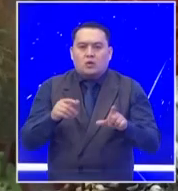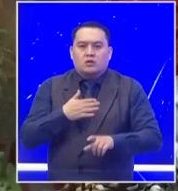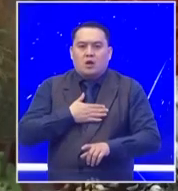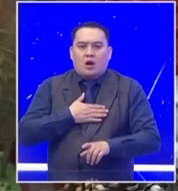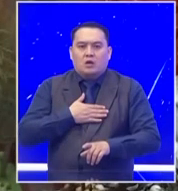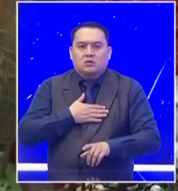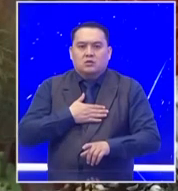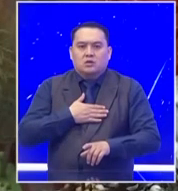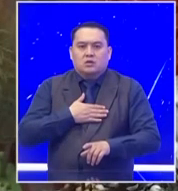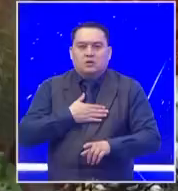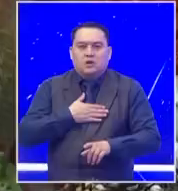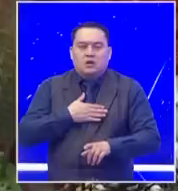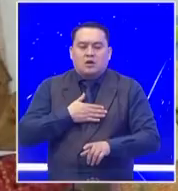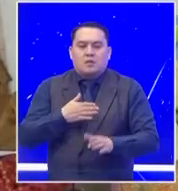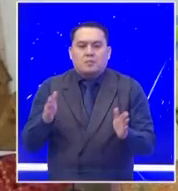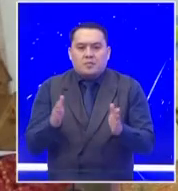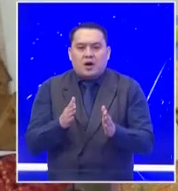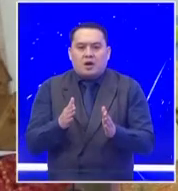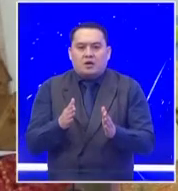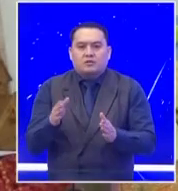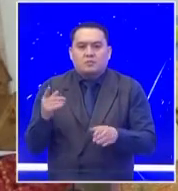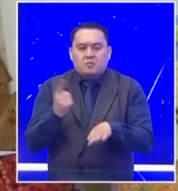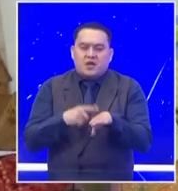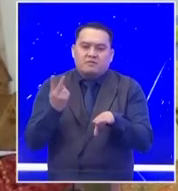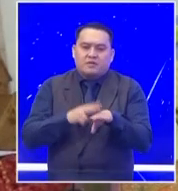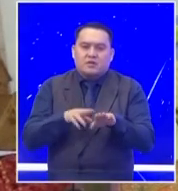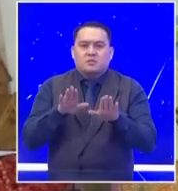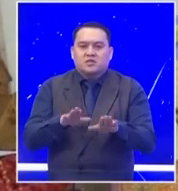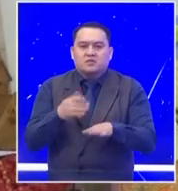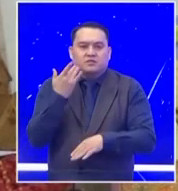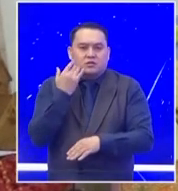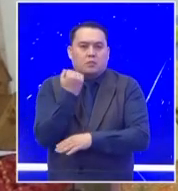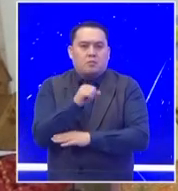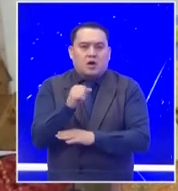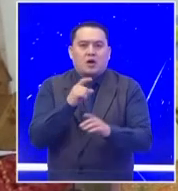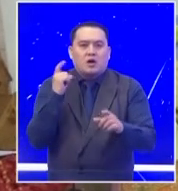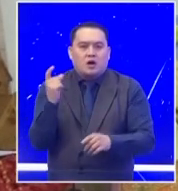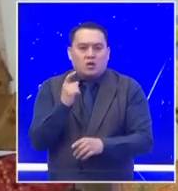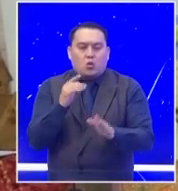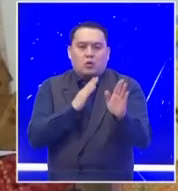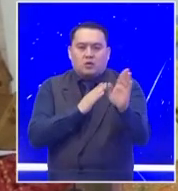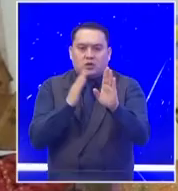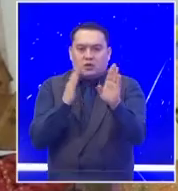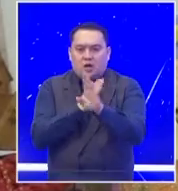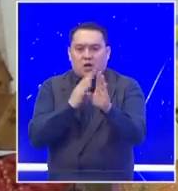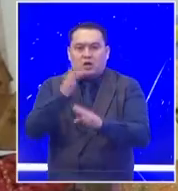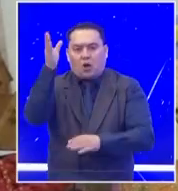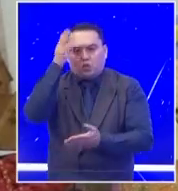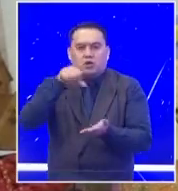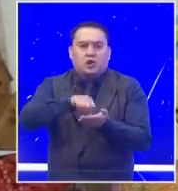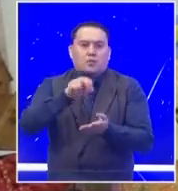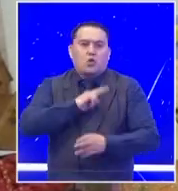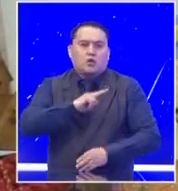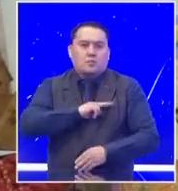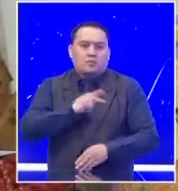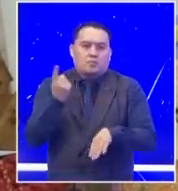часто участвуют в Малой академии наук. У нас заманы везде первые и вторые места. Как раз по экологии мы выступаем с научными работами и